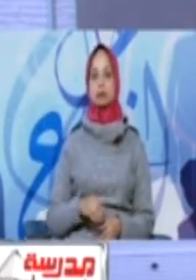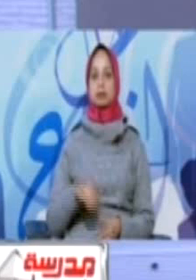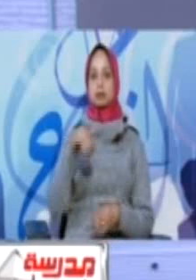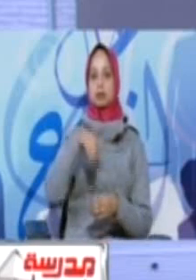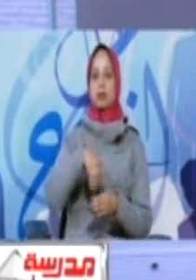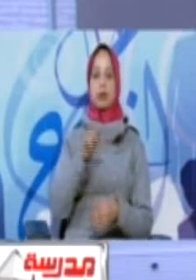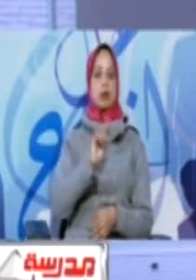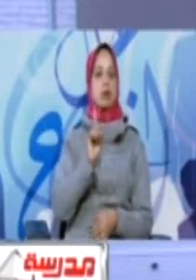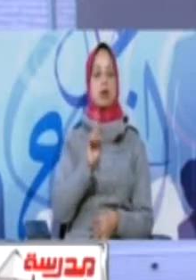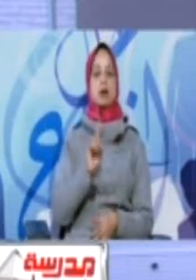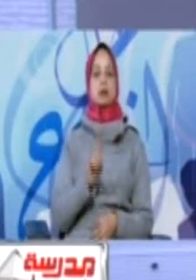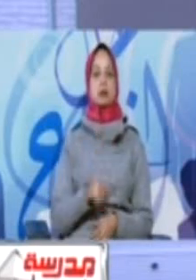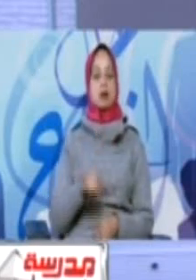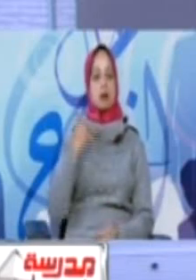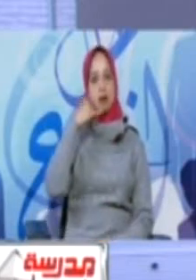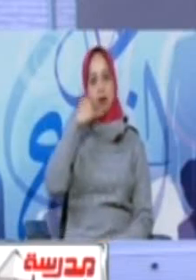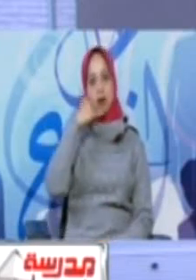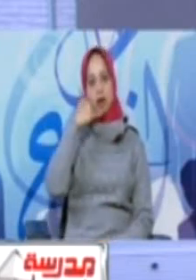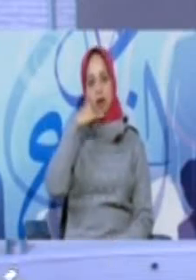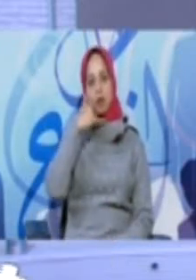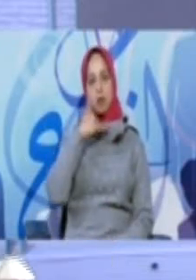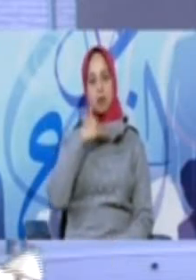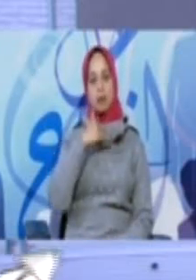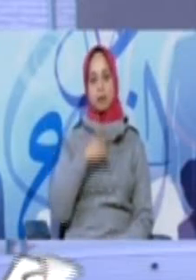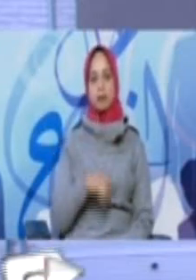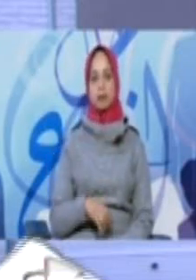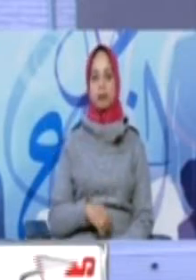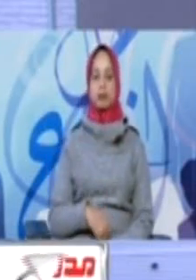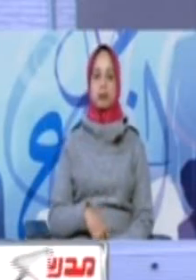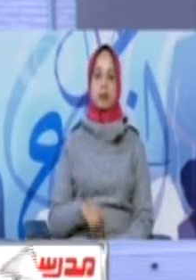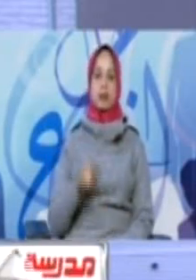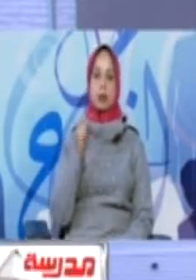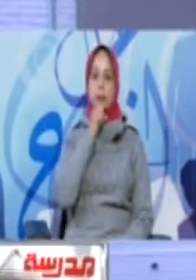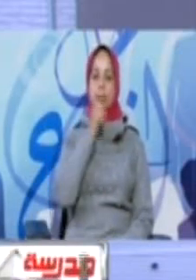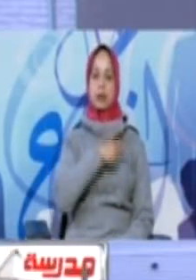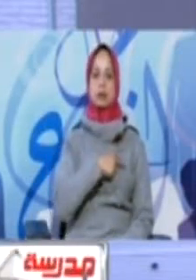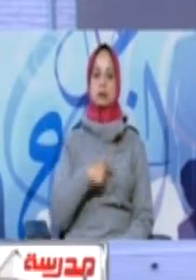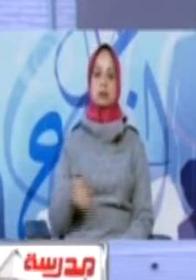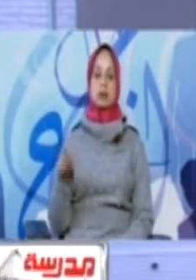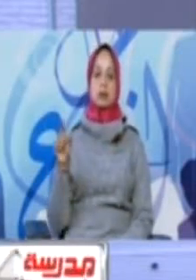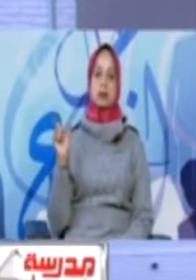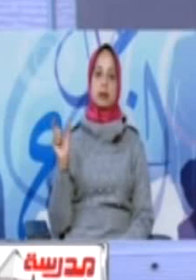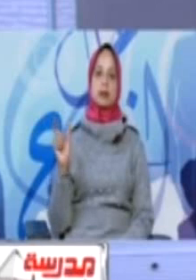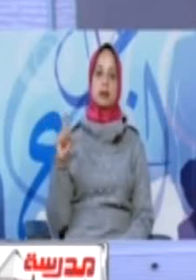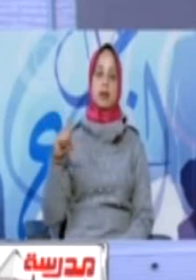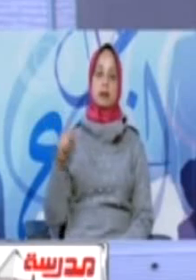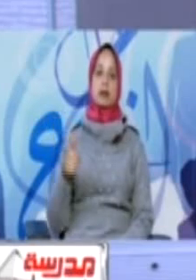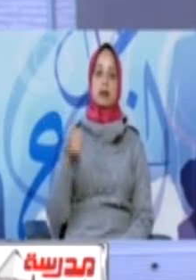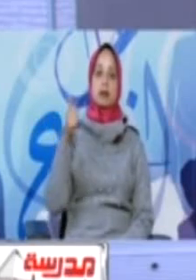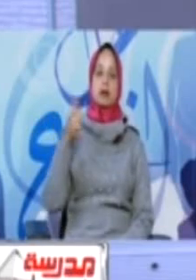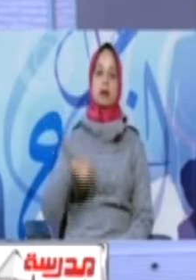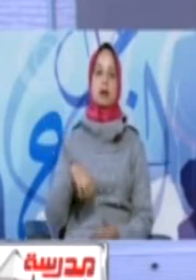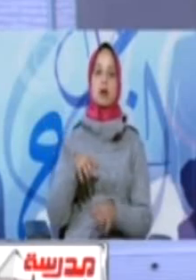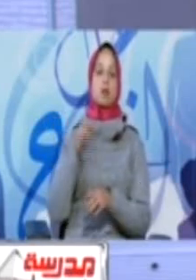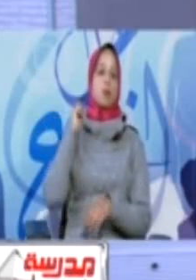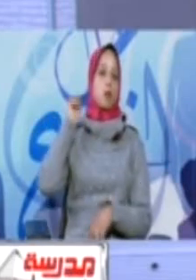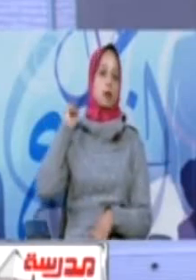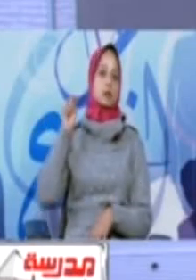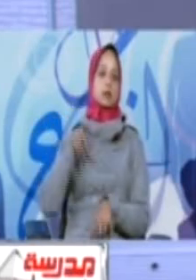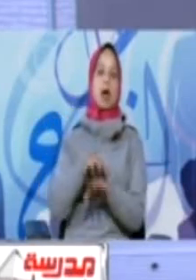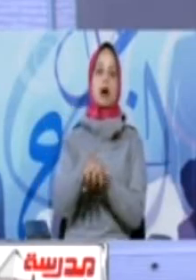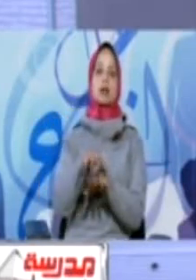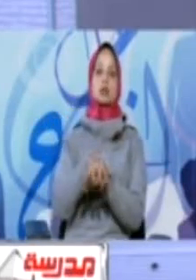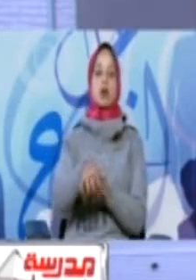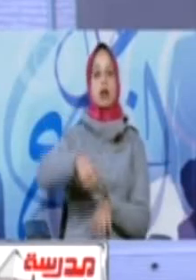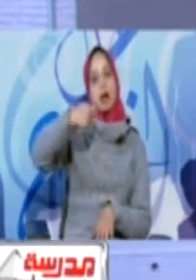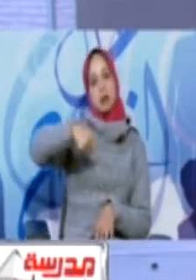اقليه. معانا تليفون، ناخد معانا ندى من اسوان. السلام عليكم يا ندى. عليكم السلام يا استاذ. ازيك عامله ايه؟